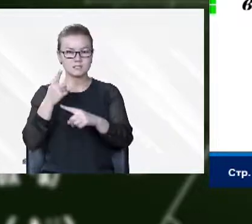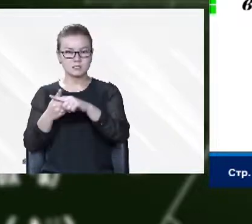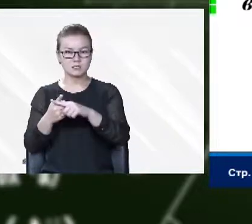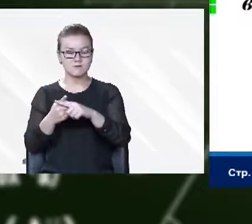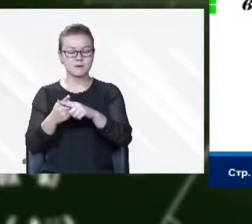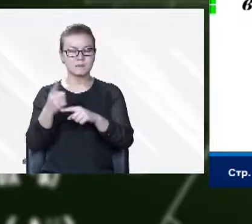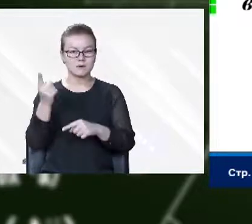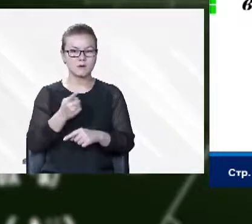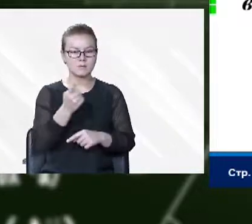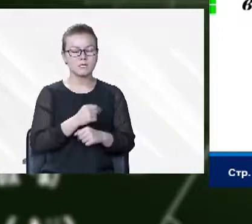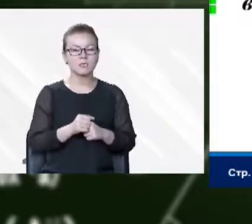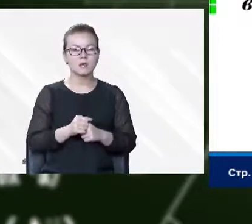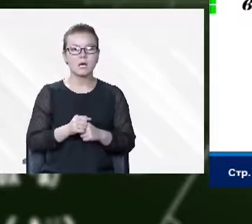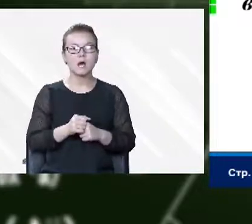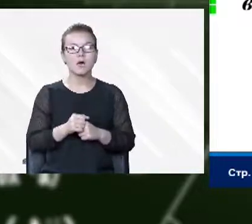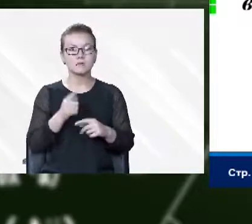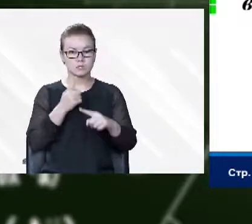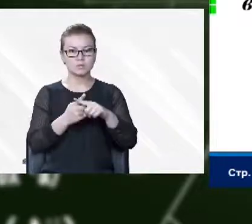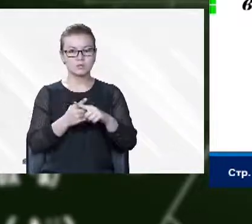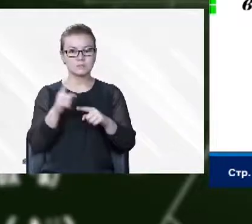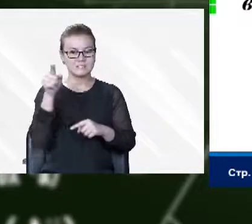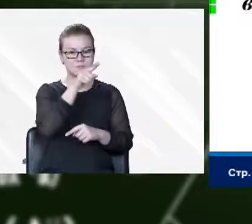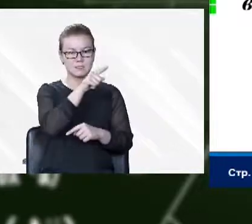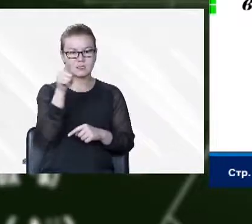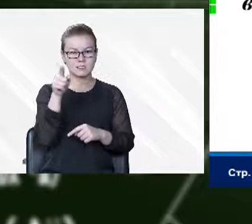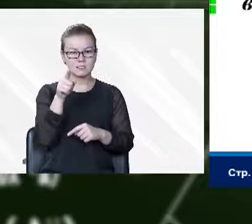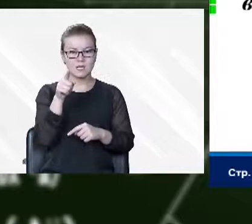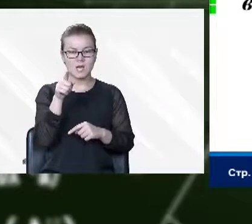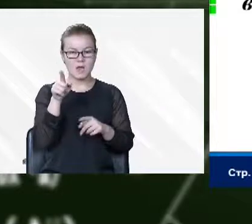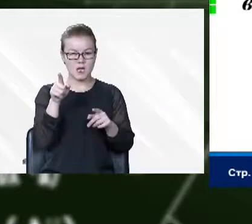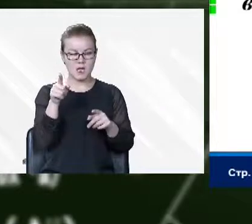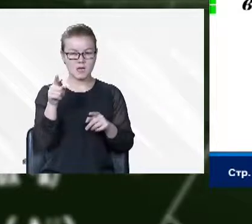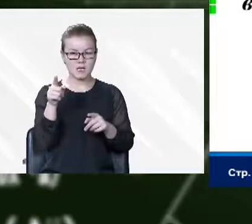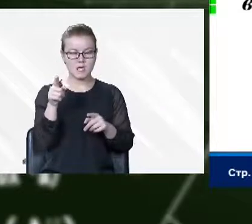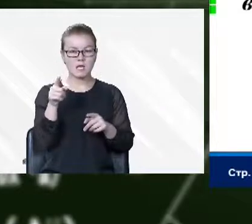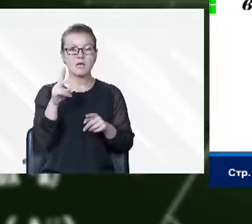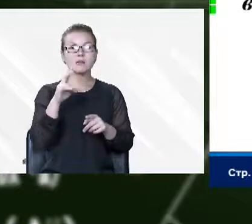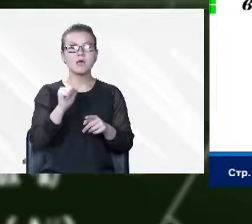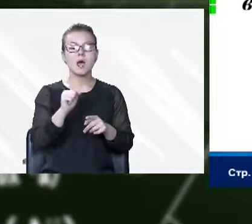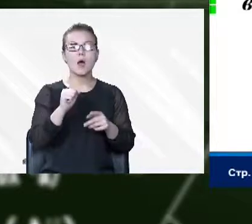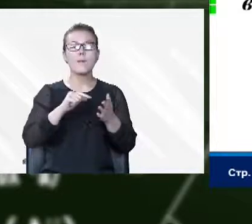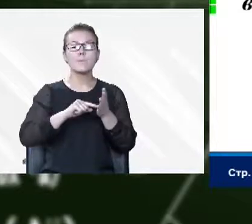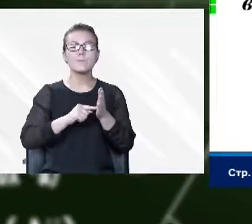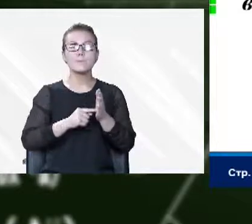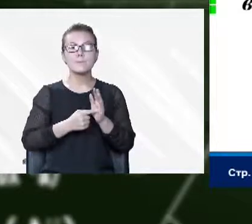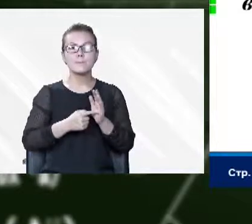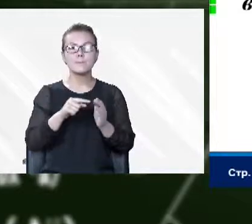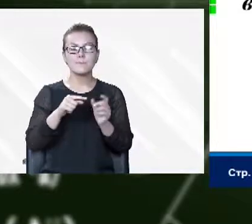дробей разложим знаменатели обеих дробей на множители.